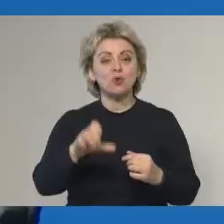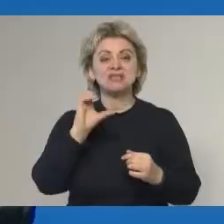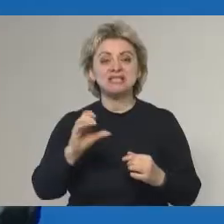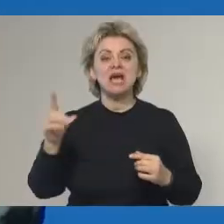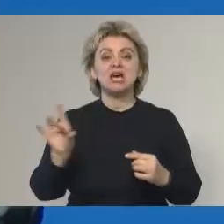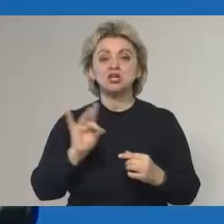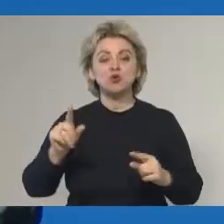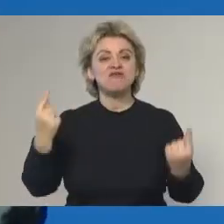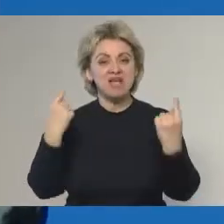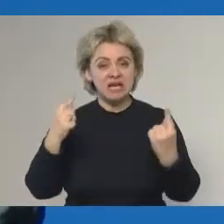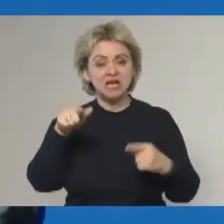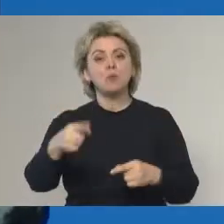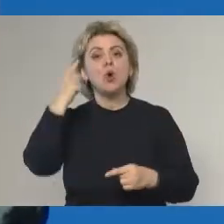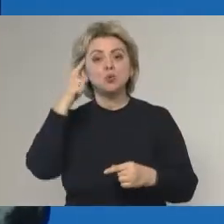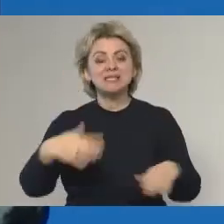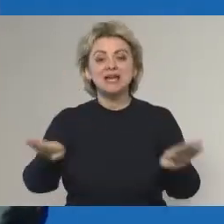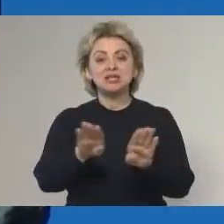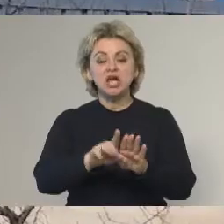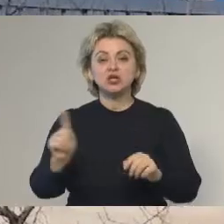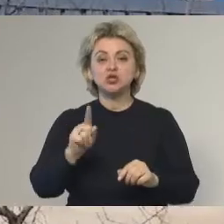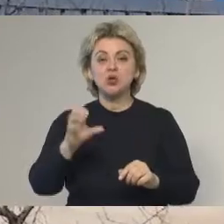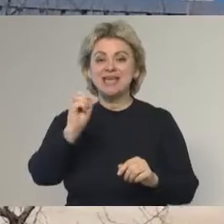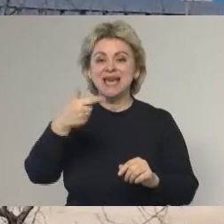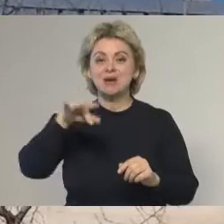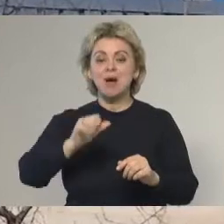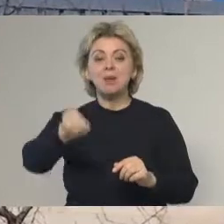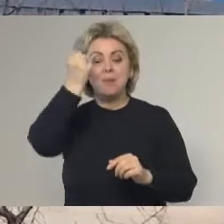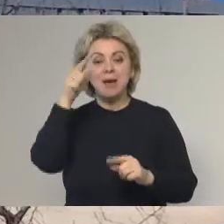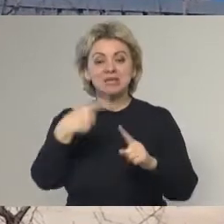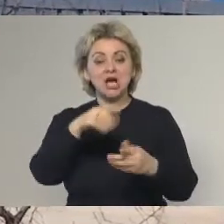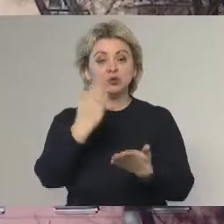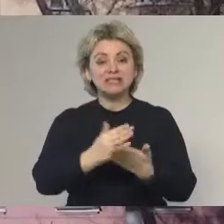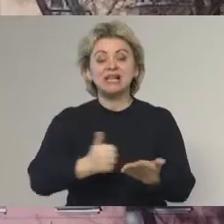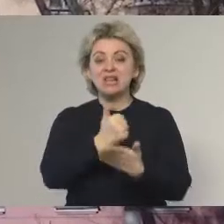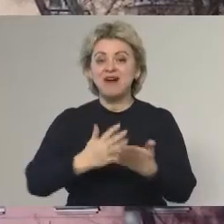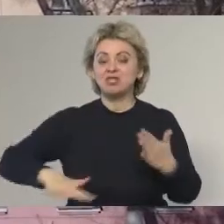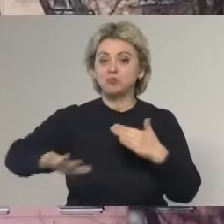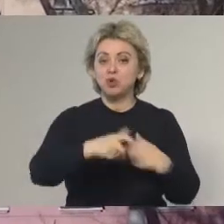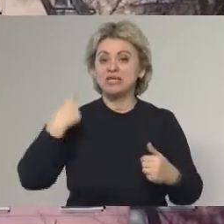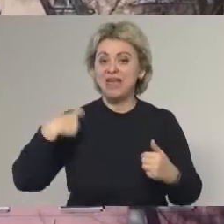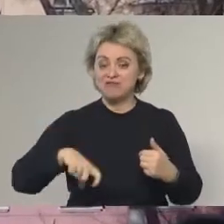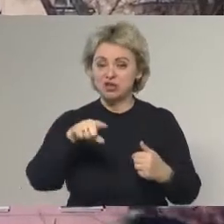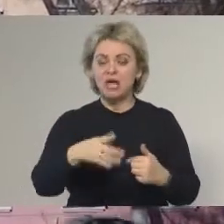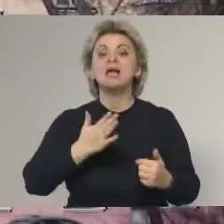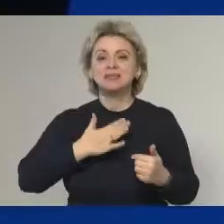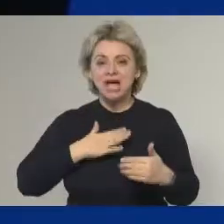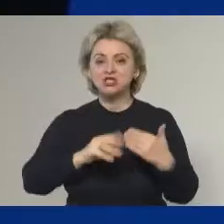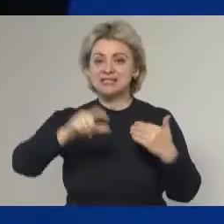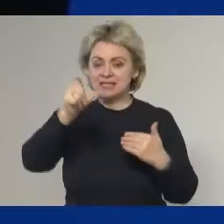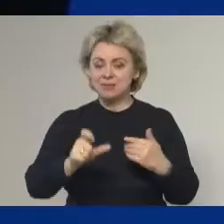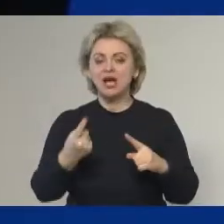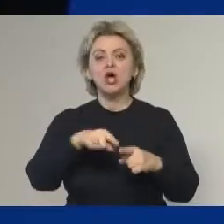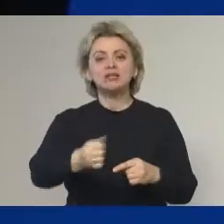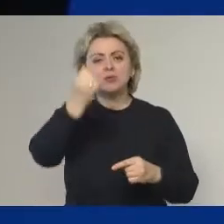Ростовом Великим. И узнали такие, что Ермак, памятник, которому стоит на главной площади Новочеркасска, наш земляк. И видят